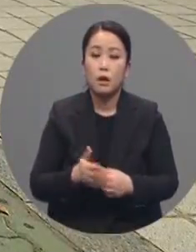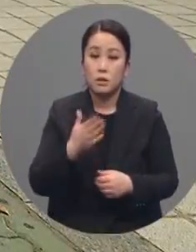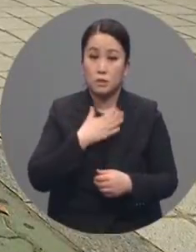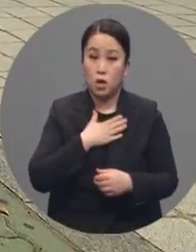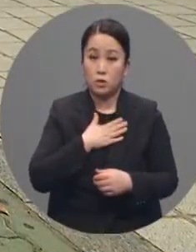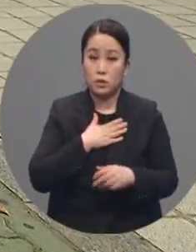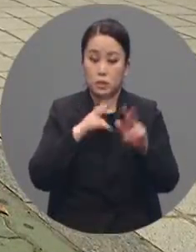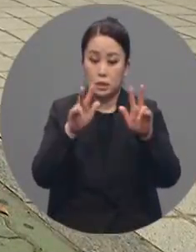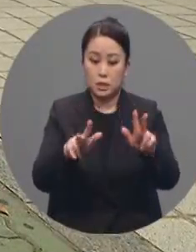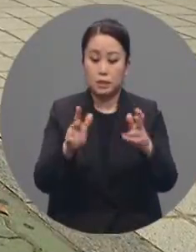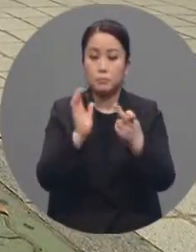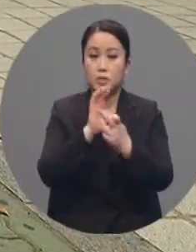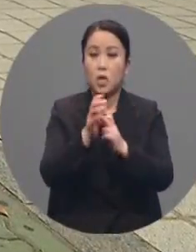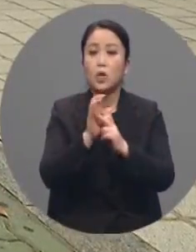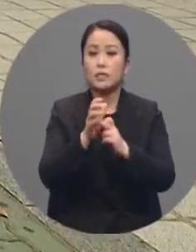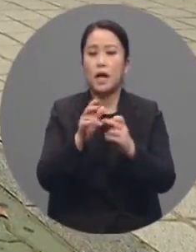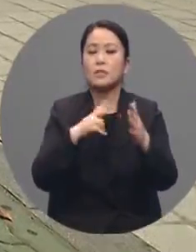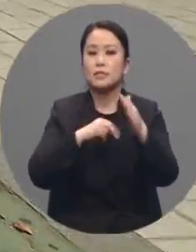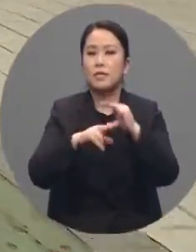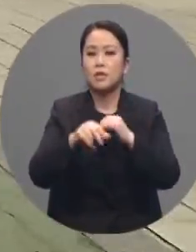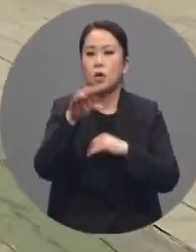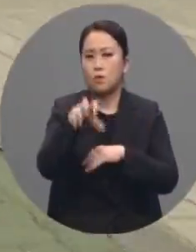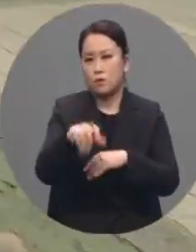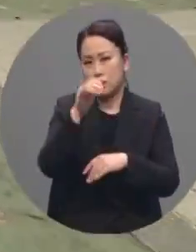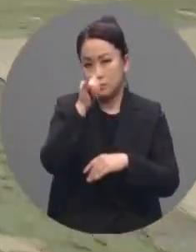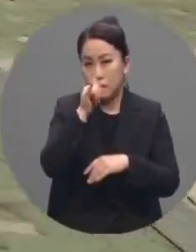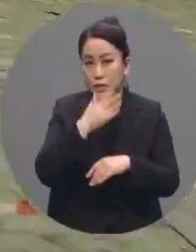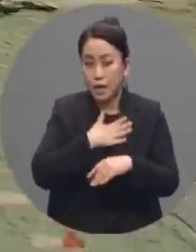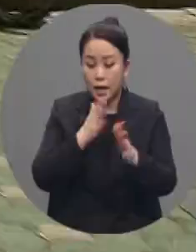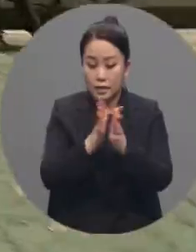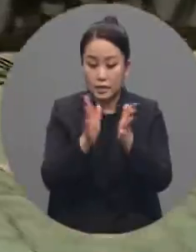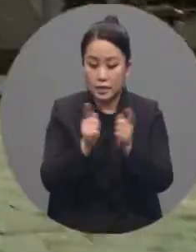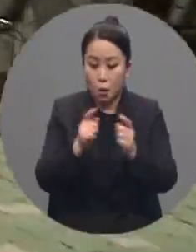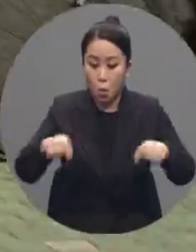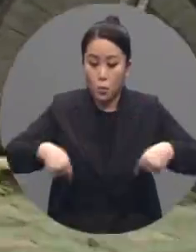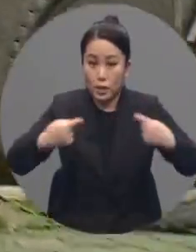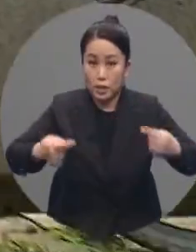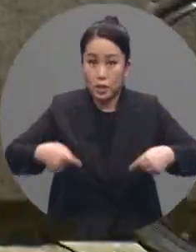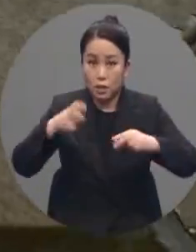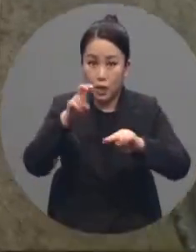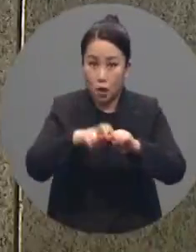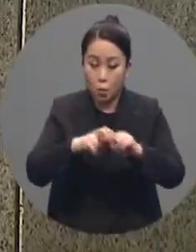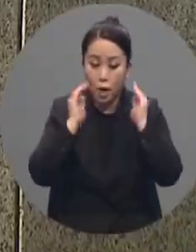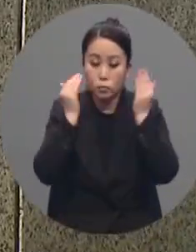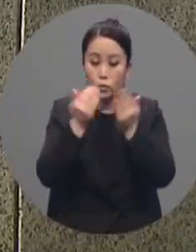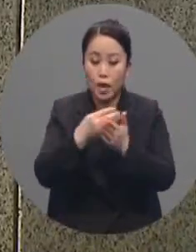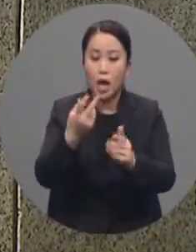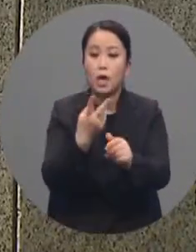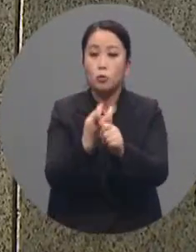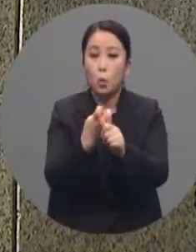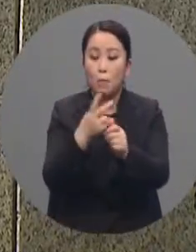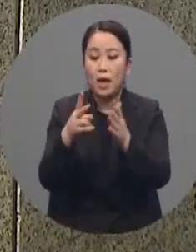저는 지금 연산역에 나와 있습니다. 제가 직접 휠체어를 타고 해운대 동백역으로 가보도록 하겠습니다.